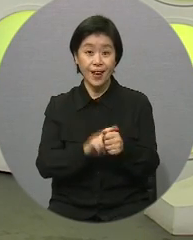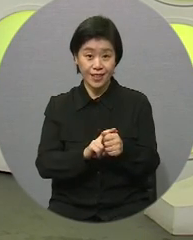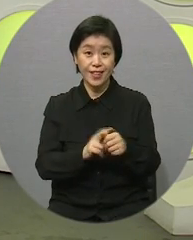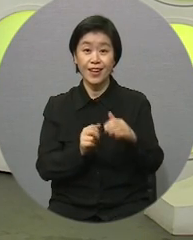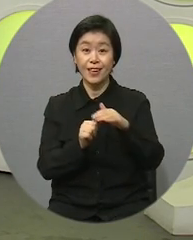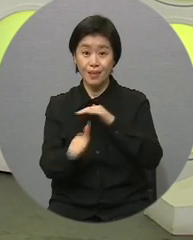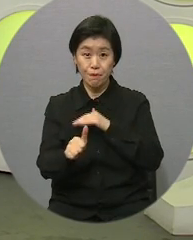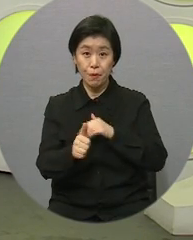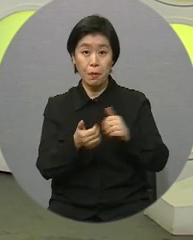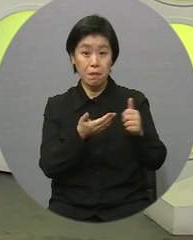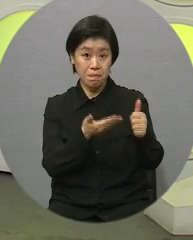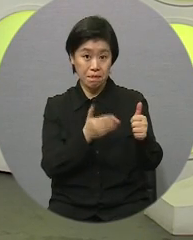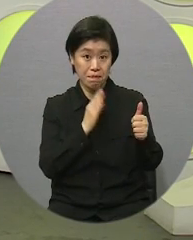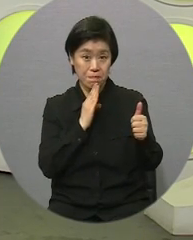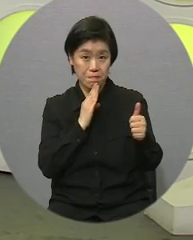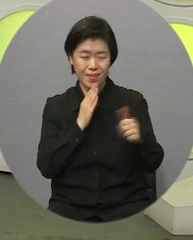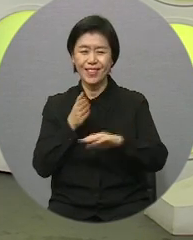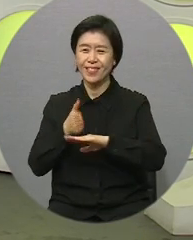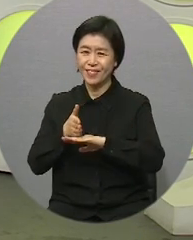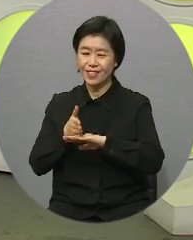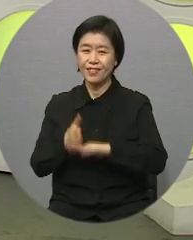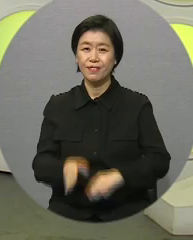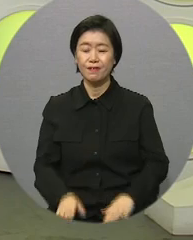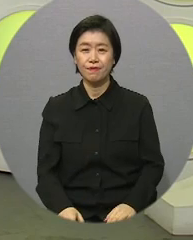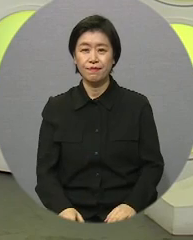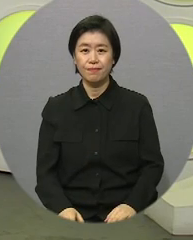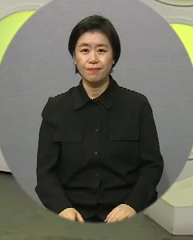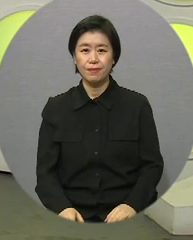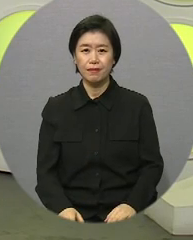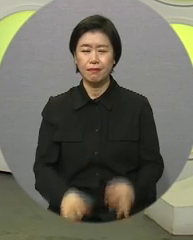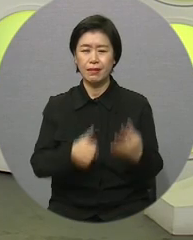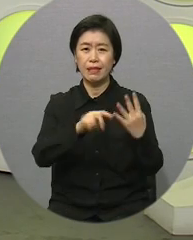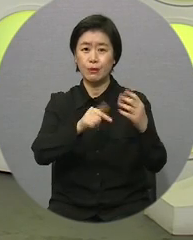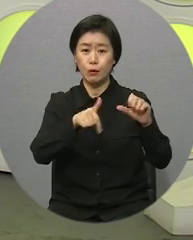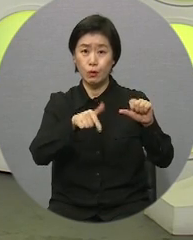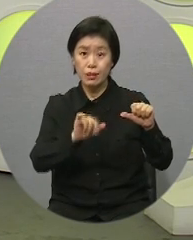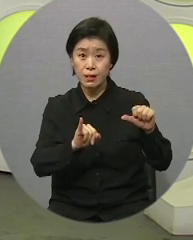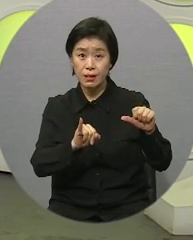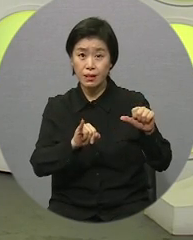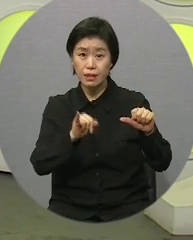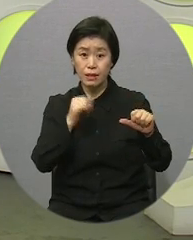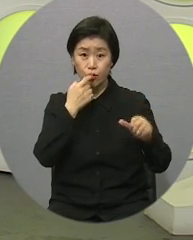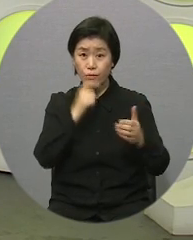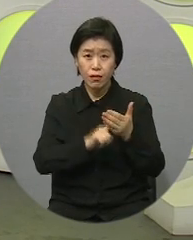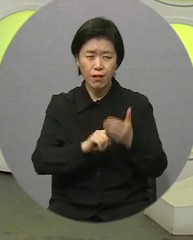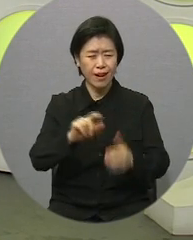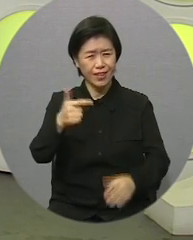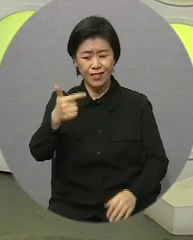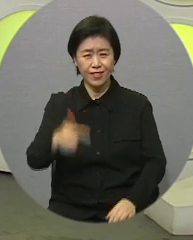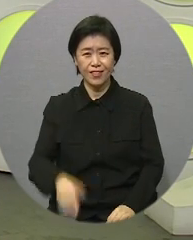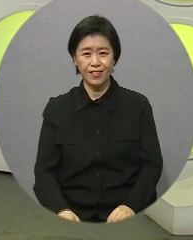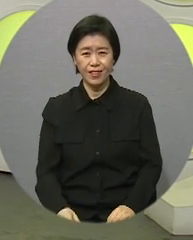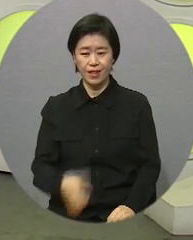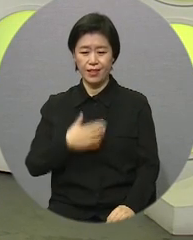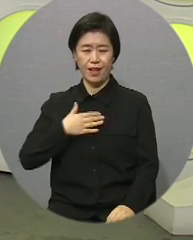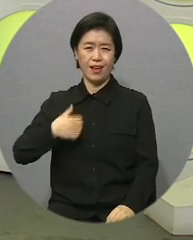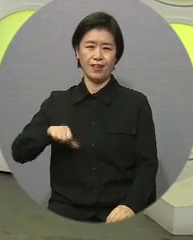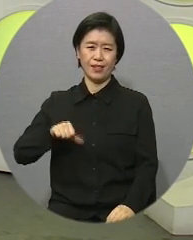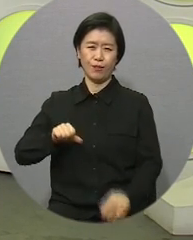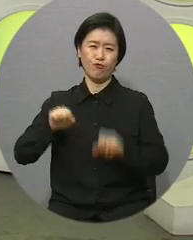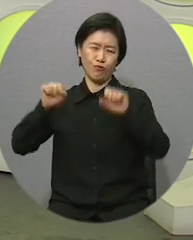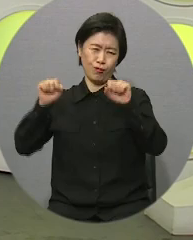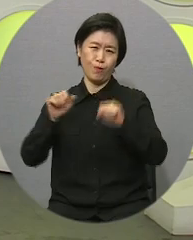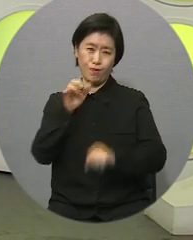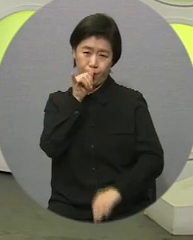아이콘이 아아네 그렇죠 뭐 사전 오기 아무나 하겠습니까 저도 저도 이제 아들이 운동을